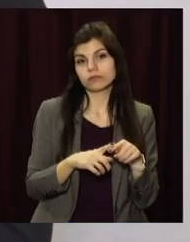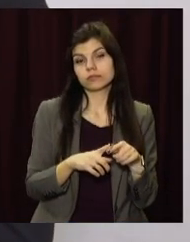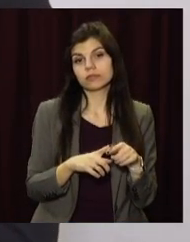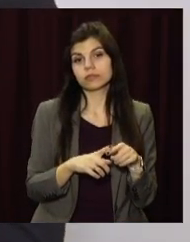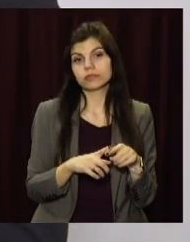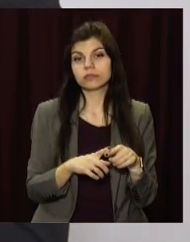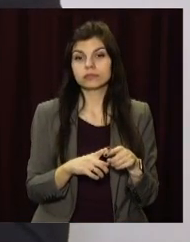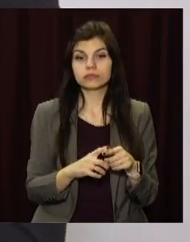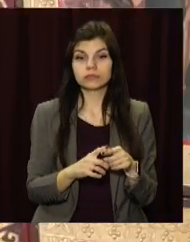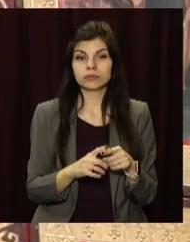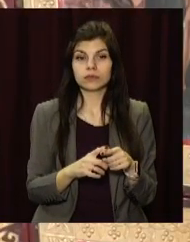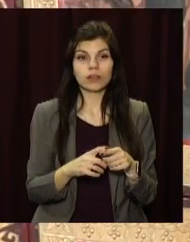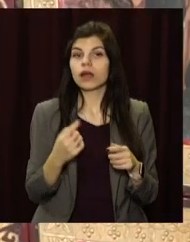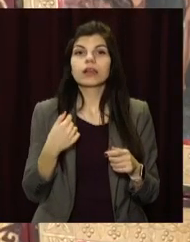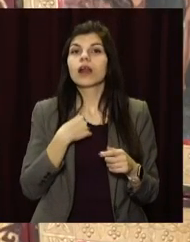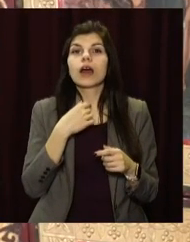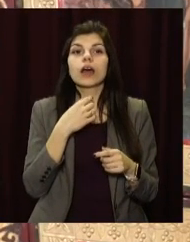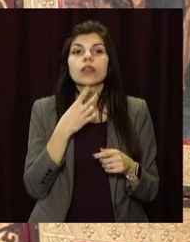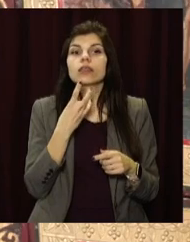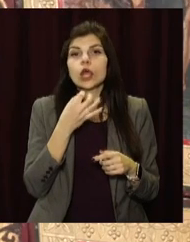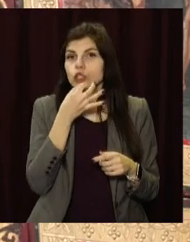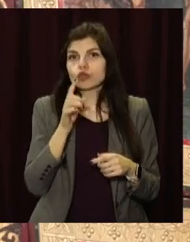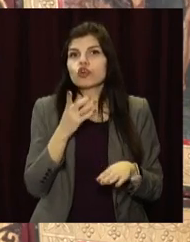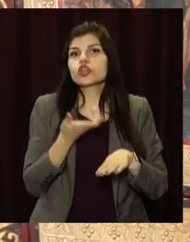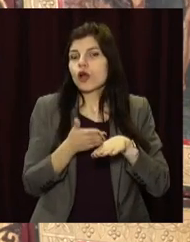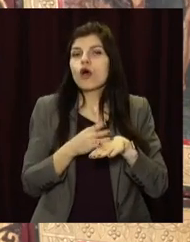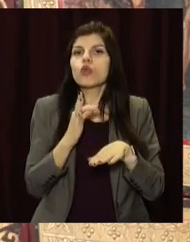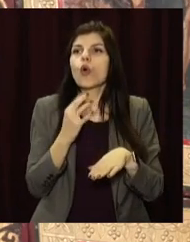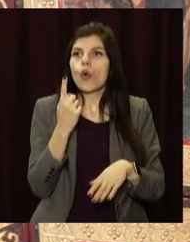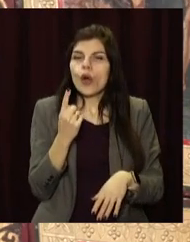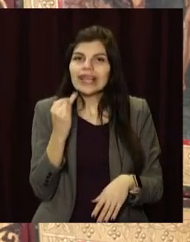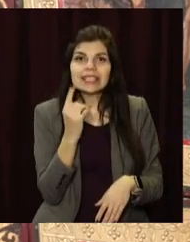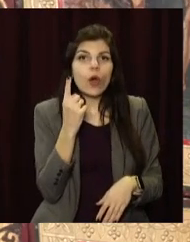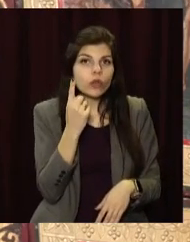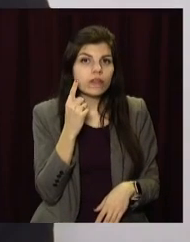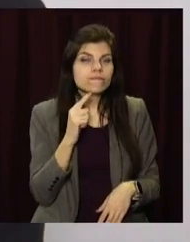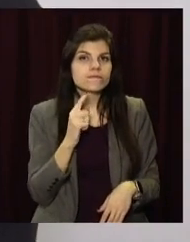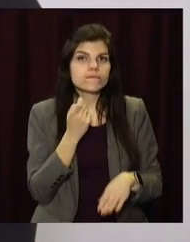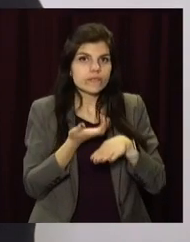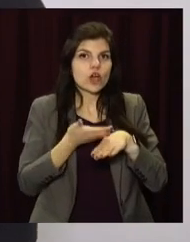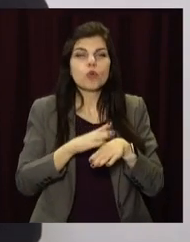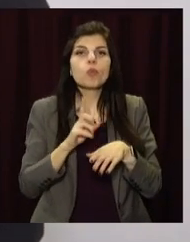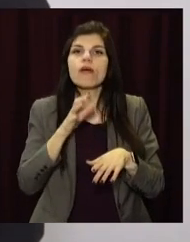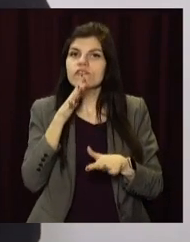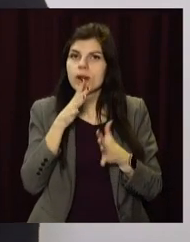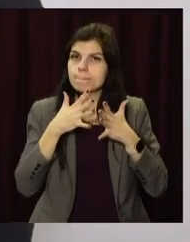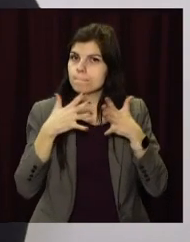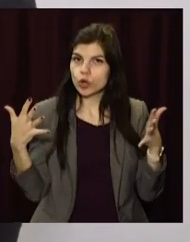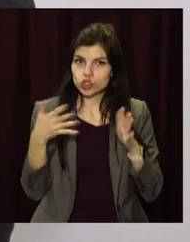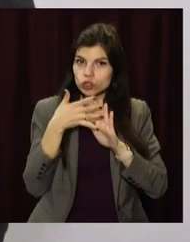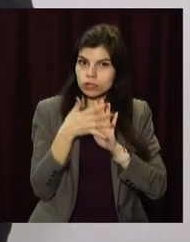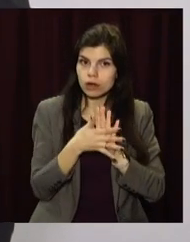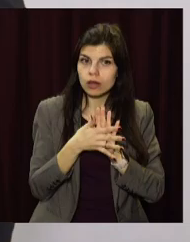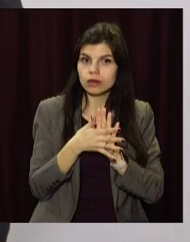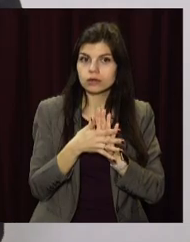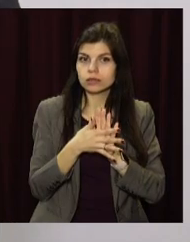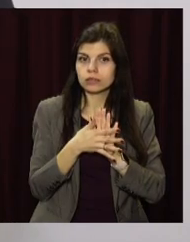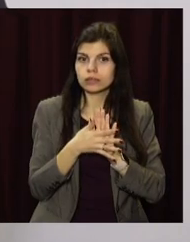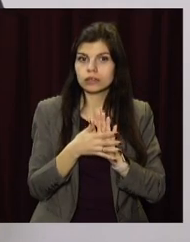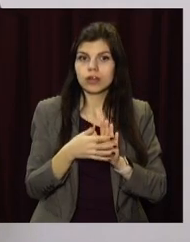– від Різдва до Успіння Богородиці. У це важко повірити, але на все про все у мисткині пішов лише місяць.